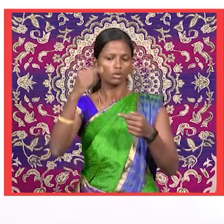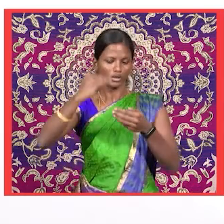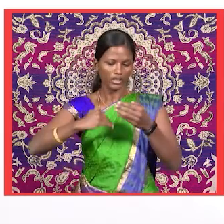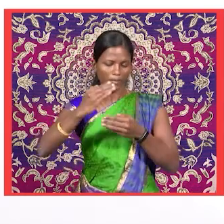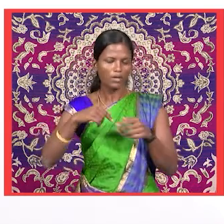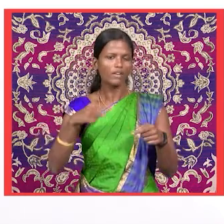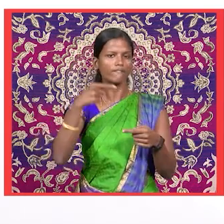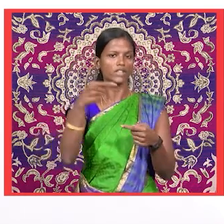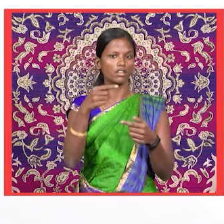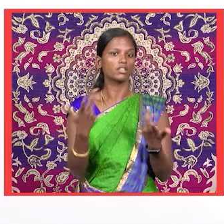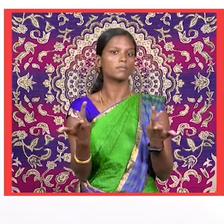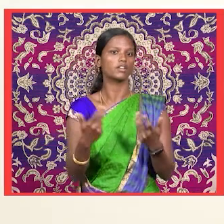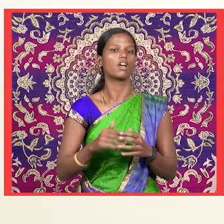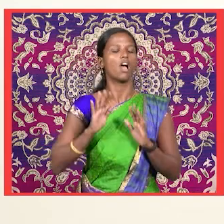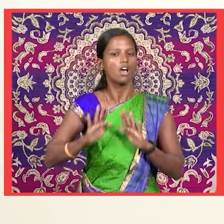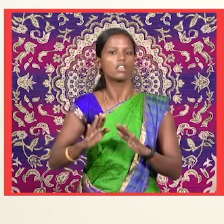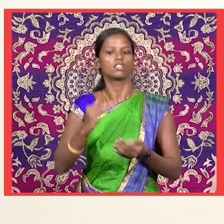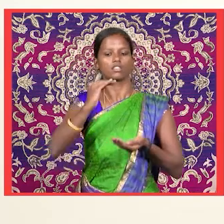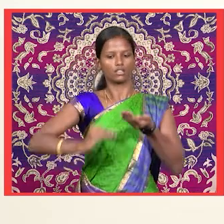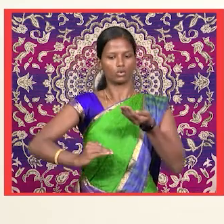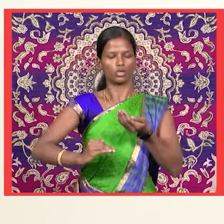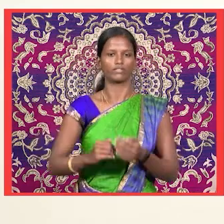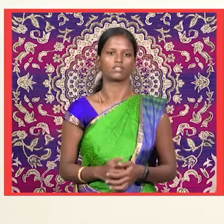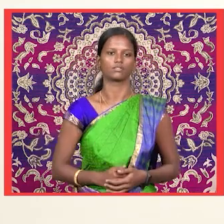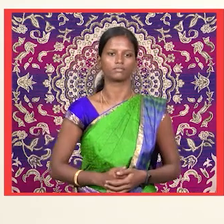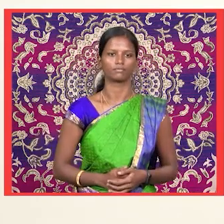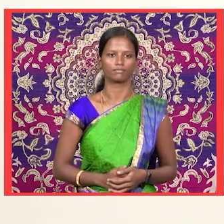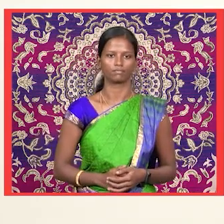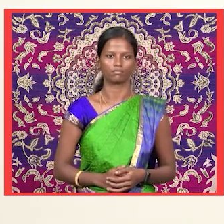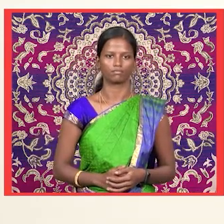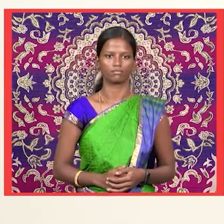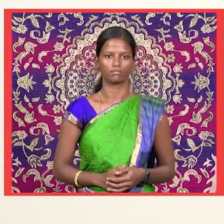குறைக்கப்பட்ட தொகை எவ்வளோங்கிறத நம்ம கண்டுபிடிக்கணும். ஸோ தொகையில் ஏற்படும் மாற்றம்,